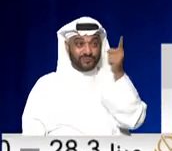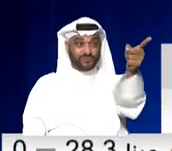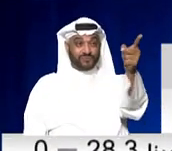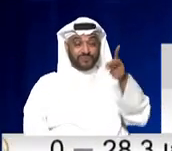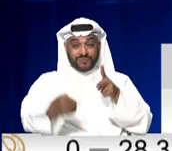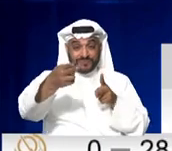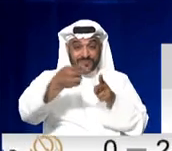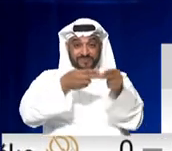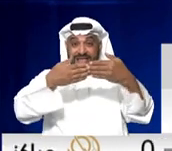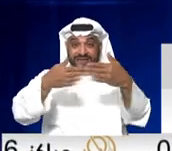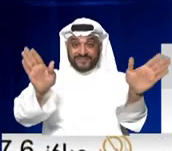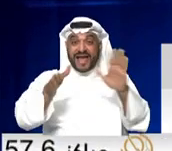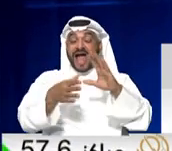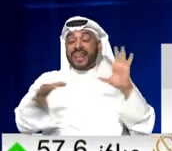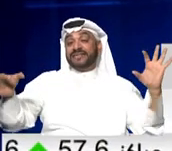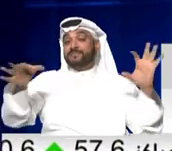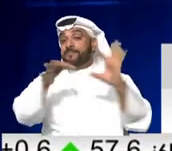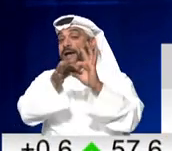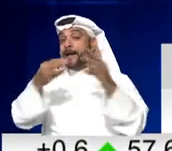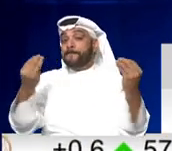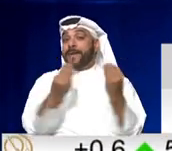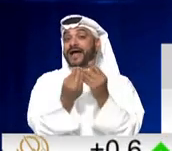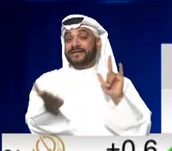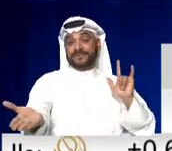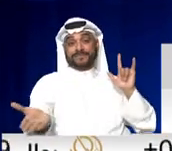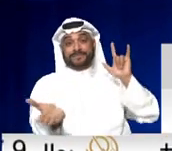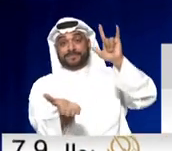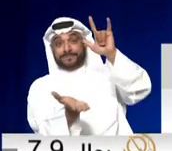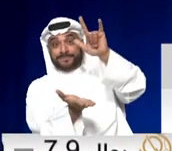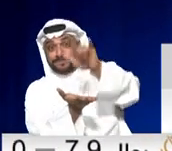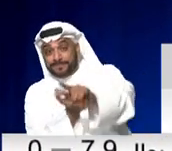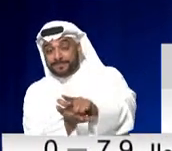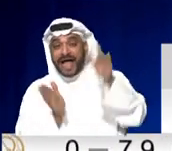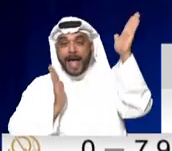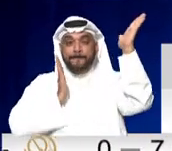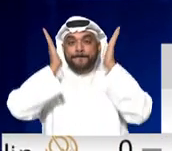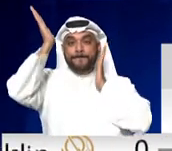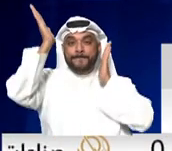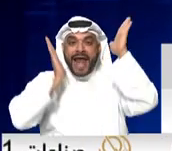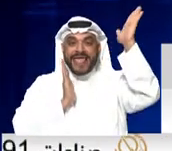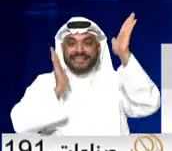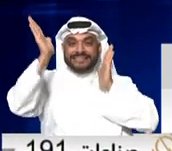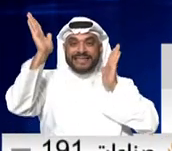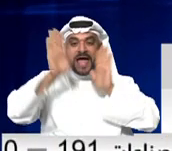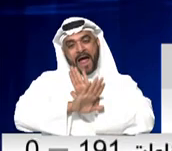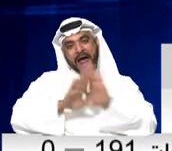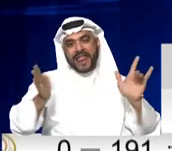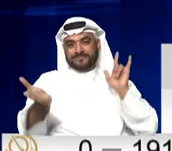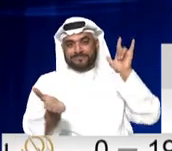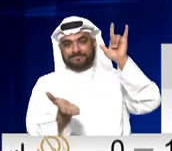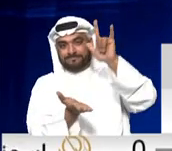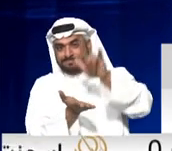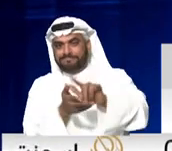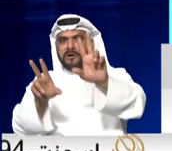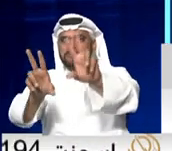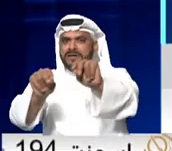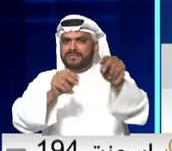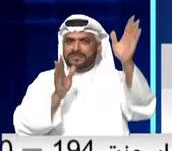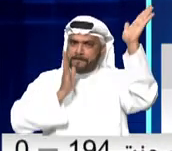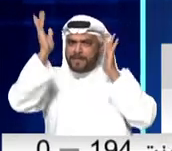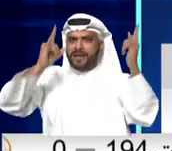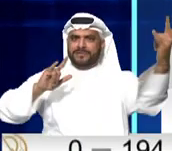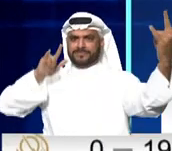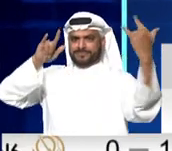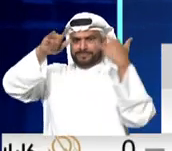الافتتاح في اطار استعدادات الطائر الازرق لموسم صيفي 2023 وتماشيا مع خطه